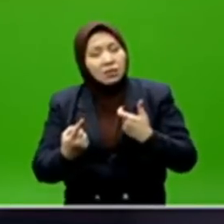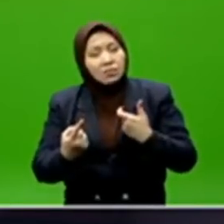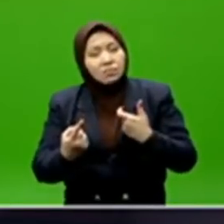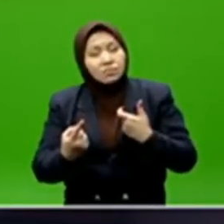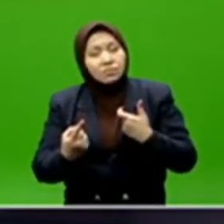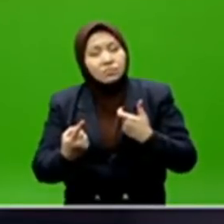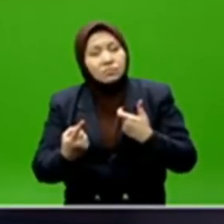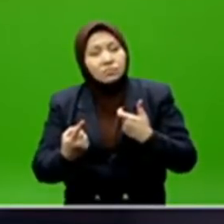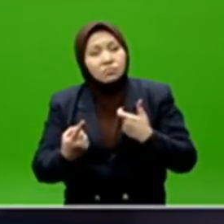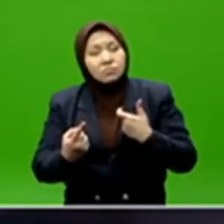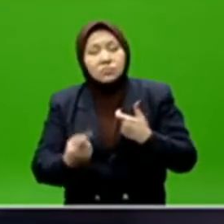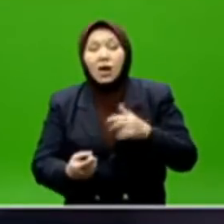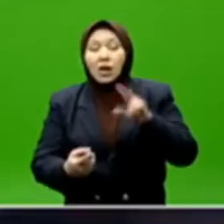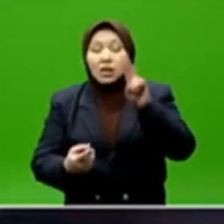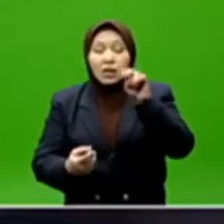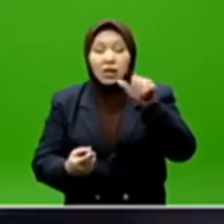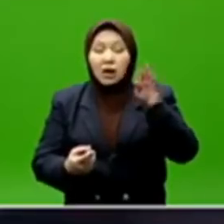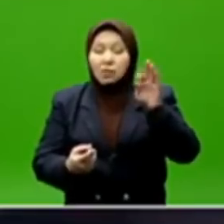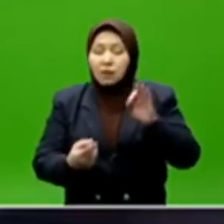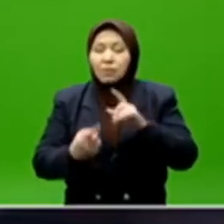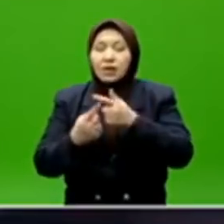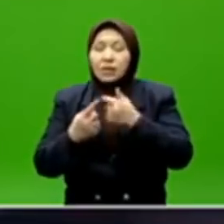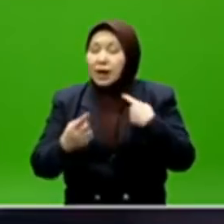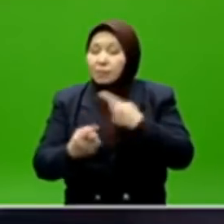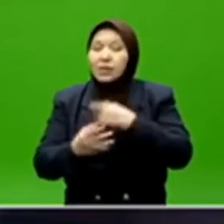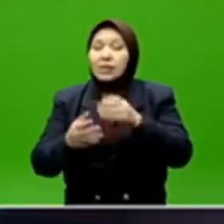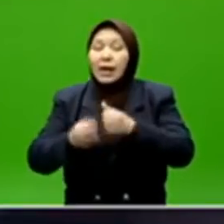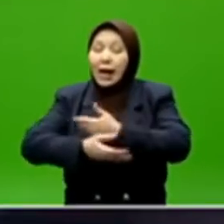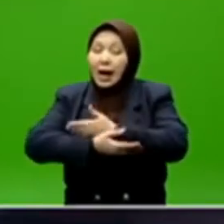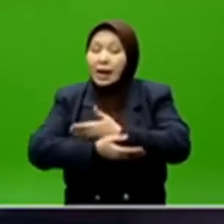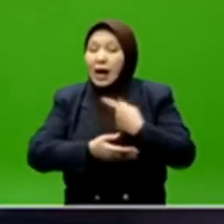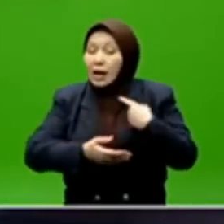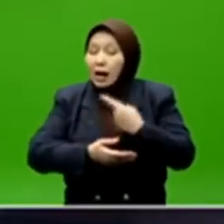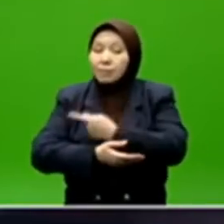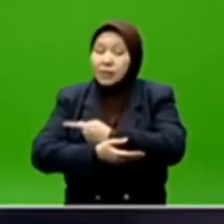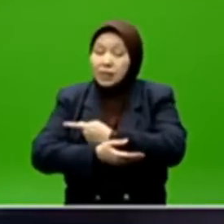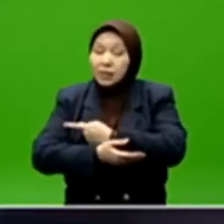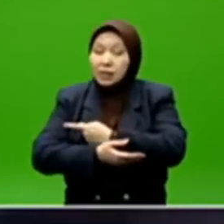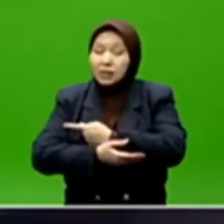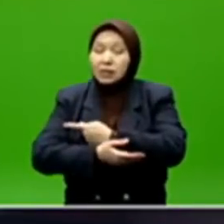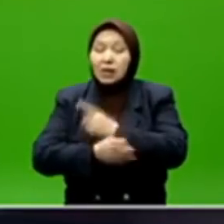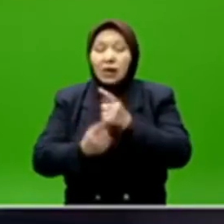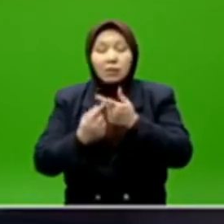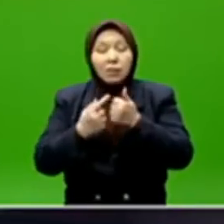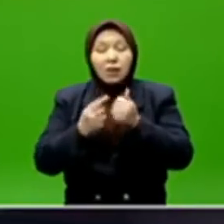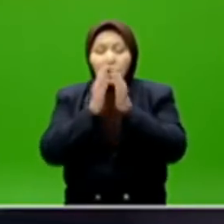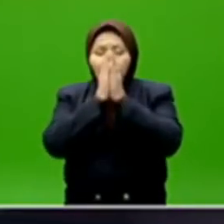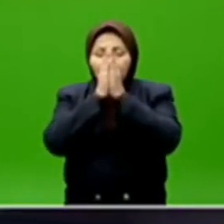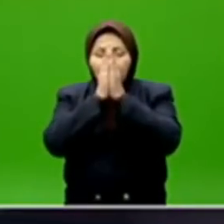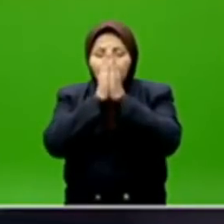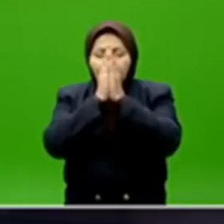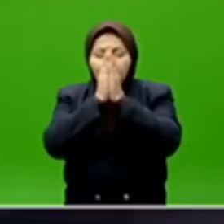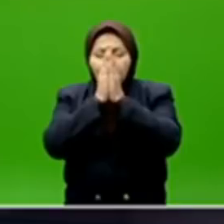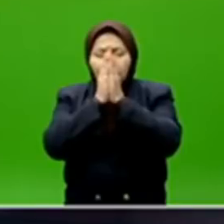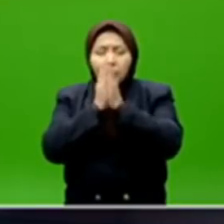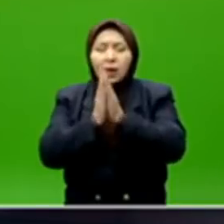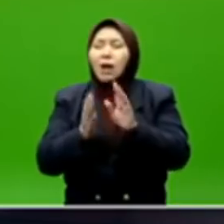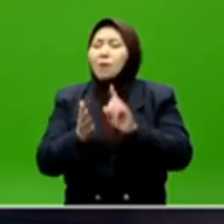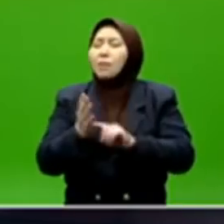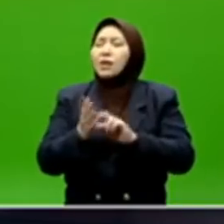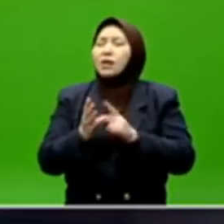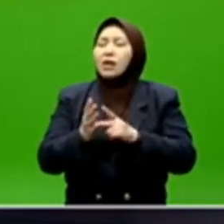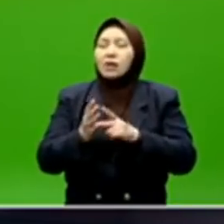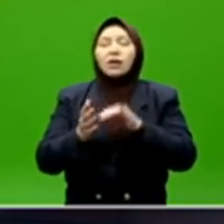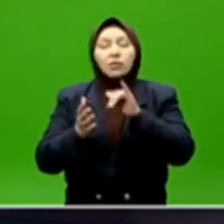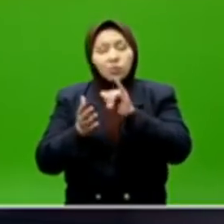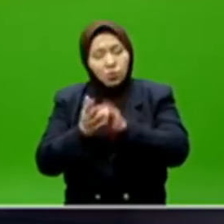daripada na'budal asnam, kami dan juga anak kami daripada menyembah kepada asnam. Iaitu apa maksudnya?